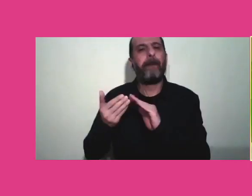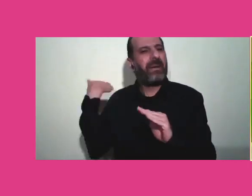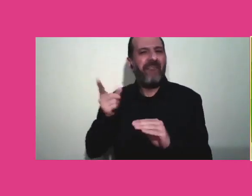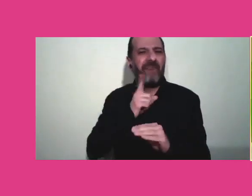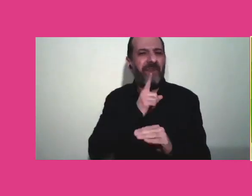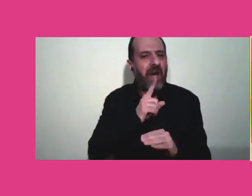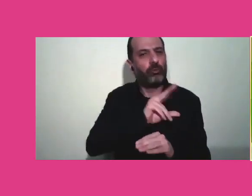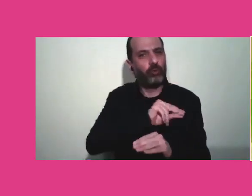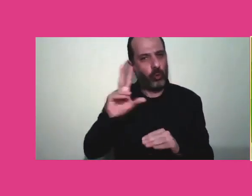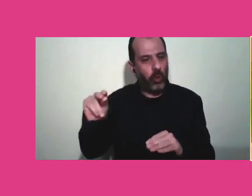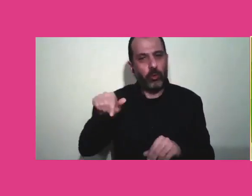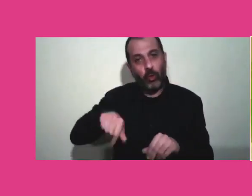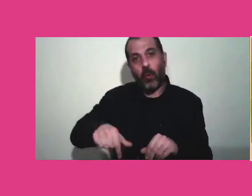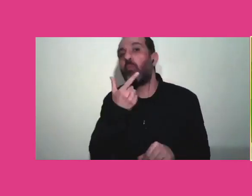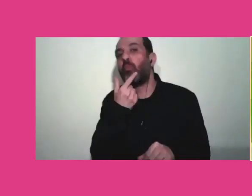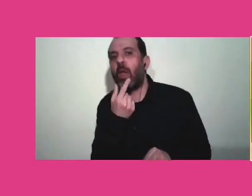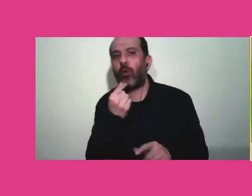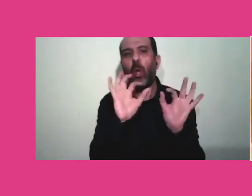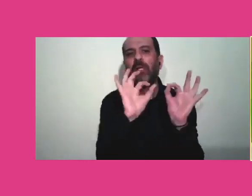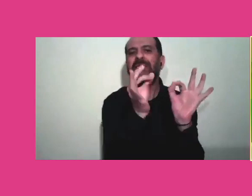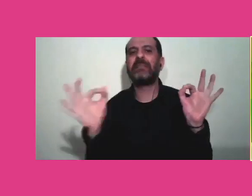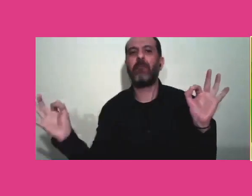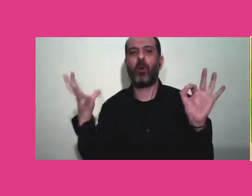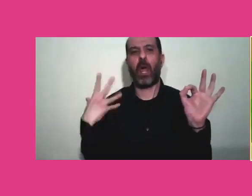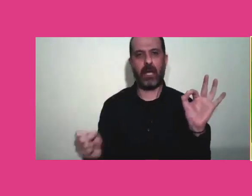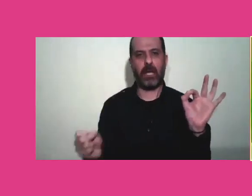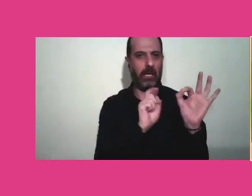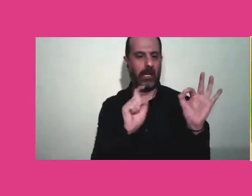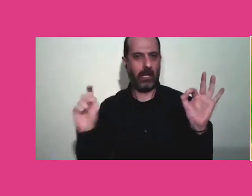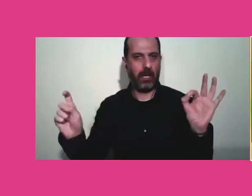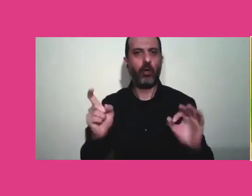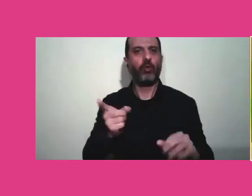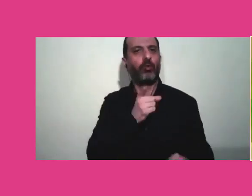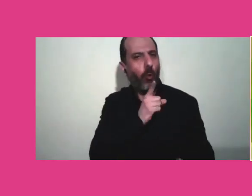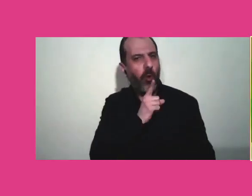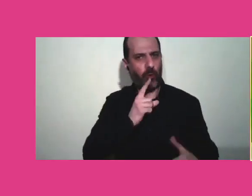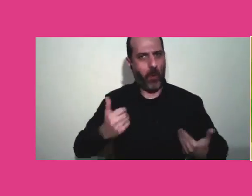Θα βάλω να παίξουμε λίγο το παιχνίδι το ίδιο, αλλά με,